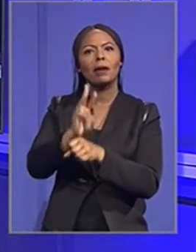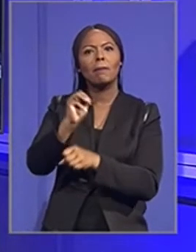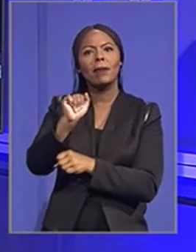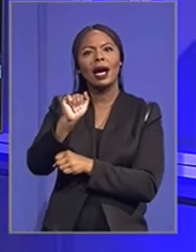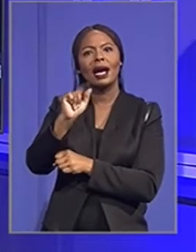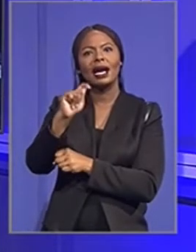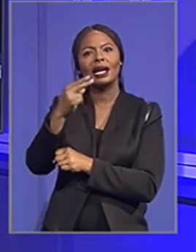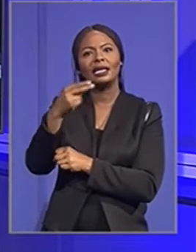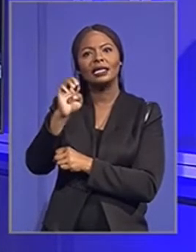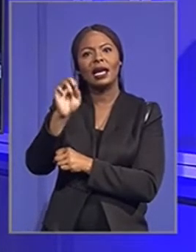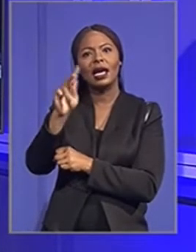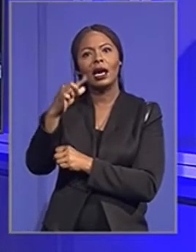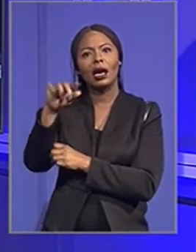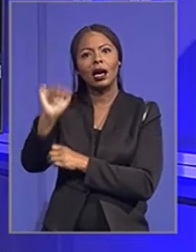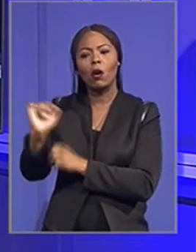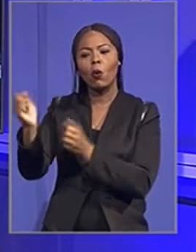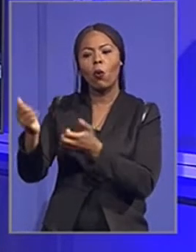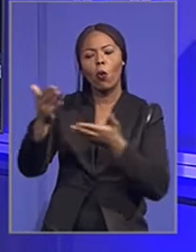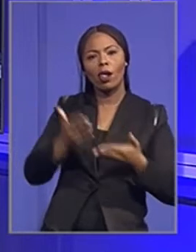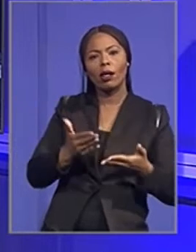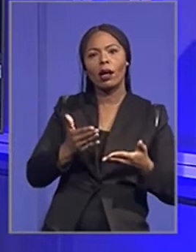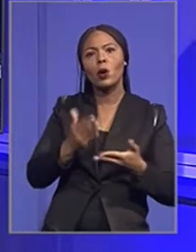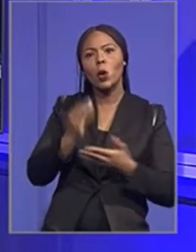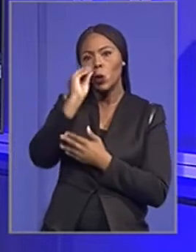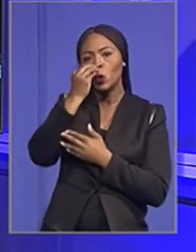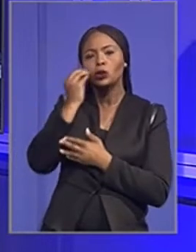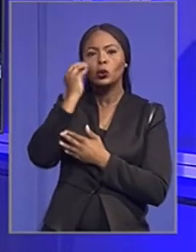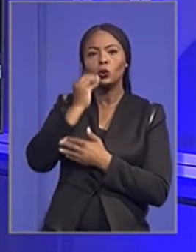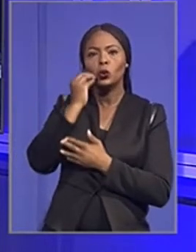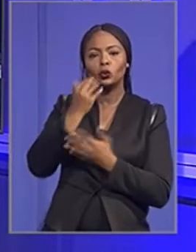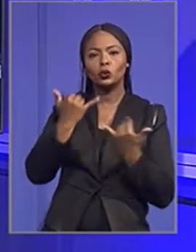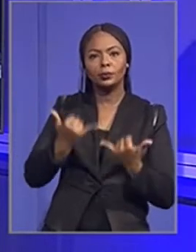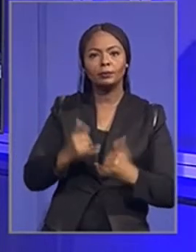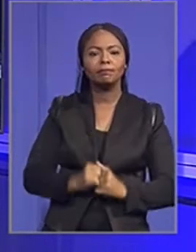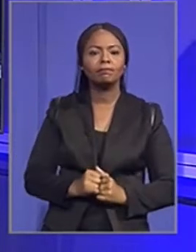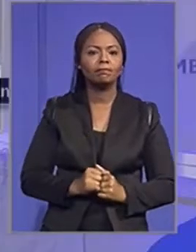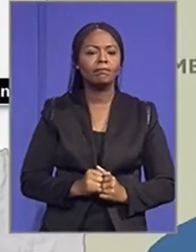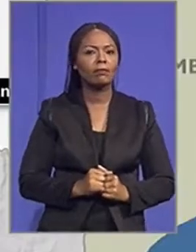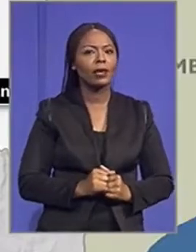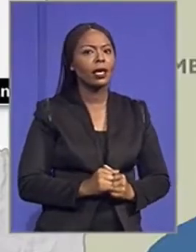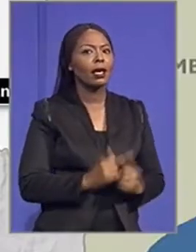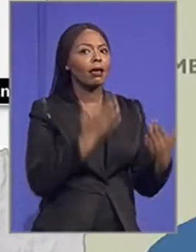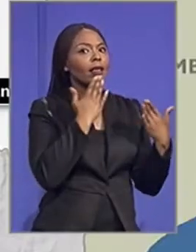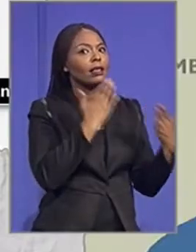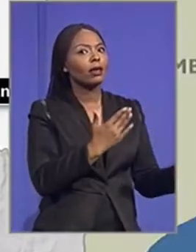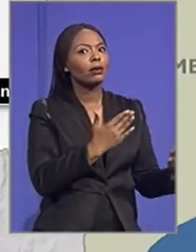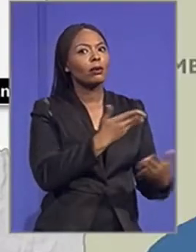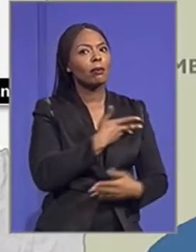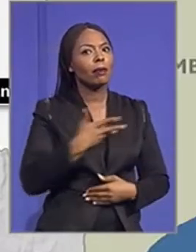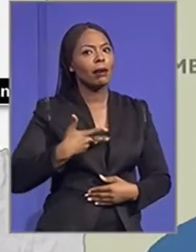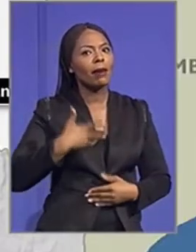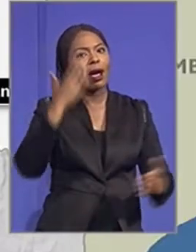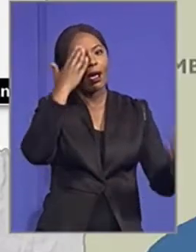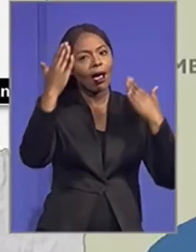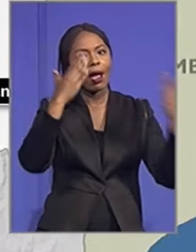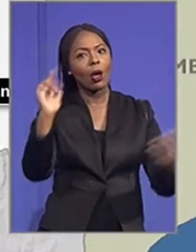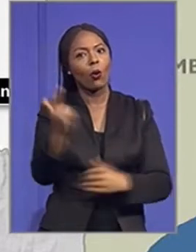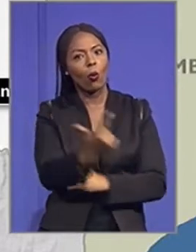Mathekga. Ngaka Mathekga re a o amohela ditabeng tsa rona tsa Sesotho phirimaneng ena. Ke a leboha mme ke dumedisa babohi ko